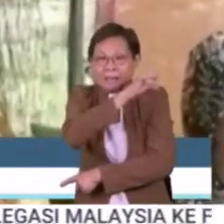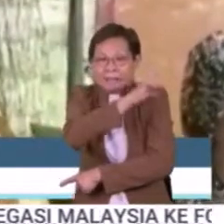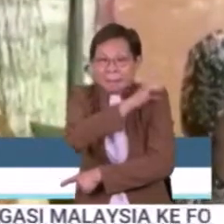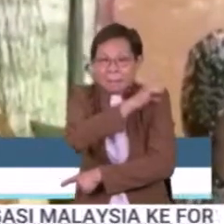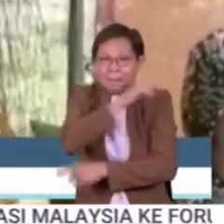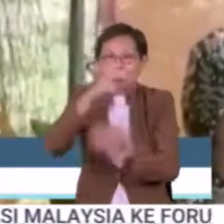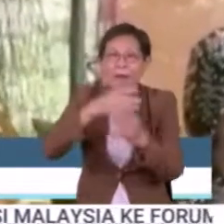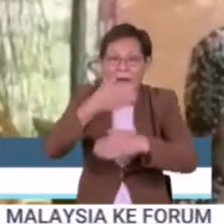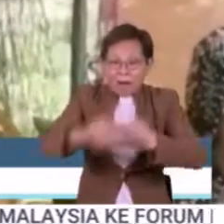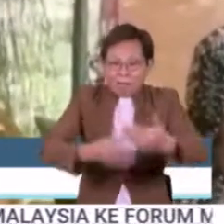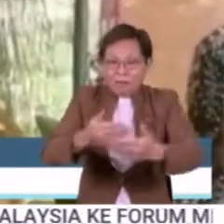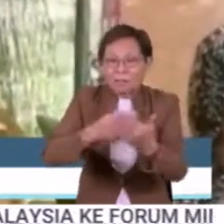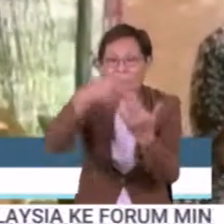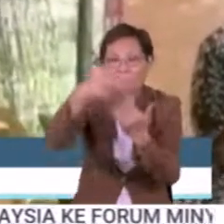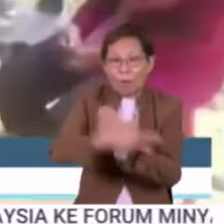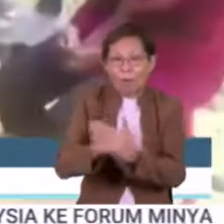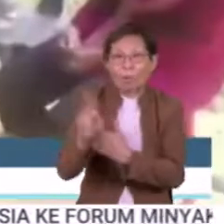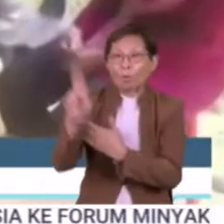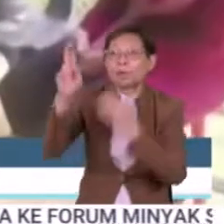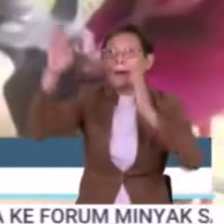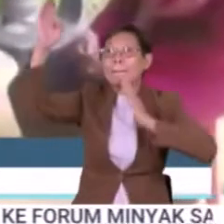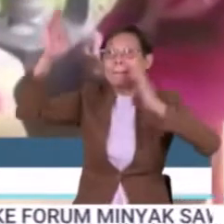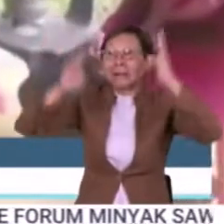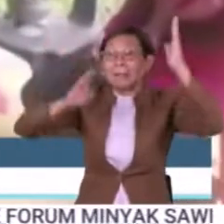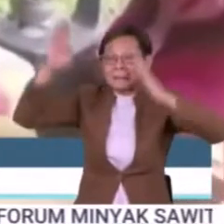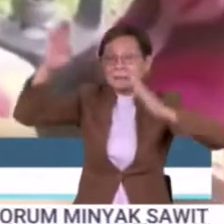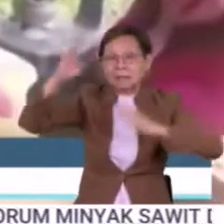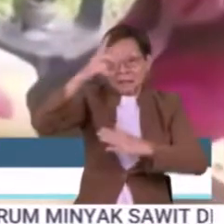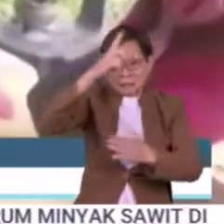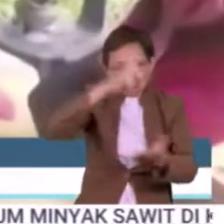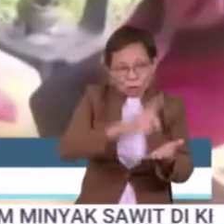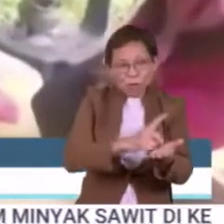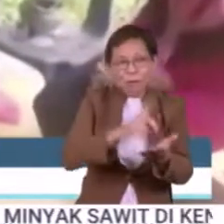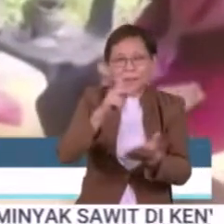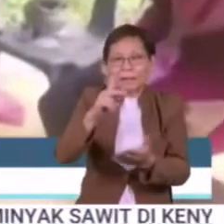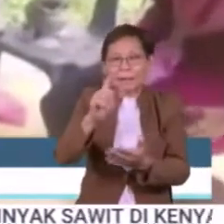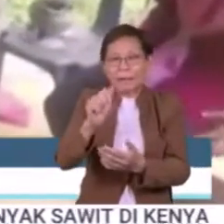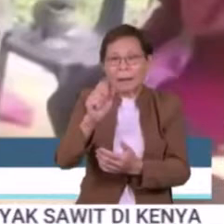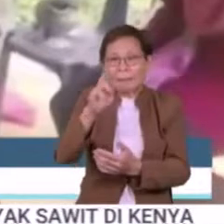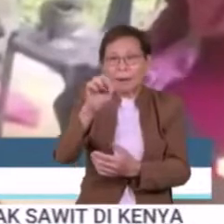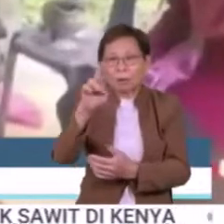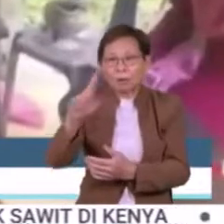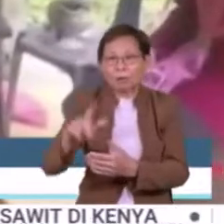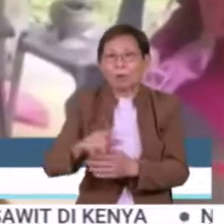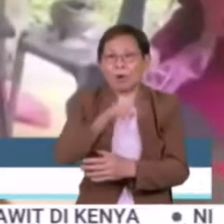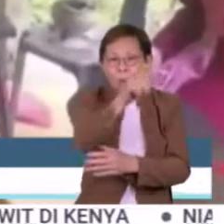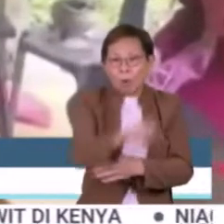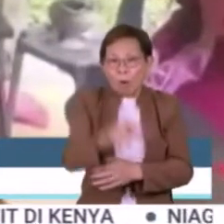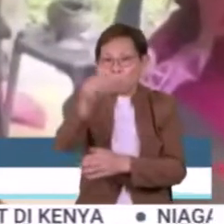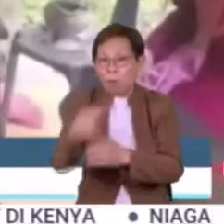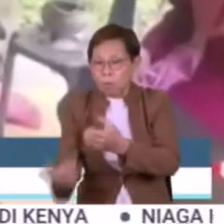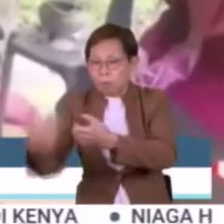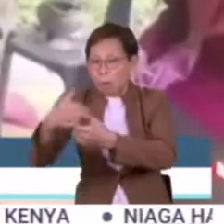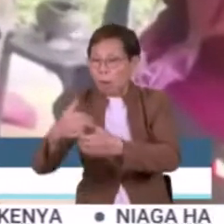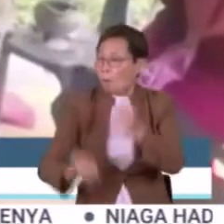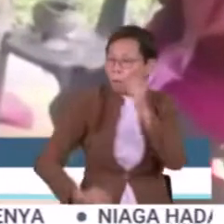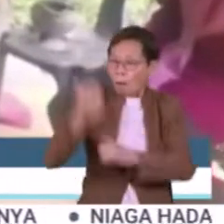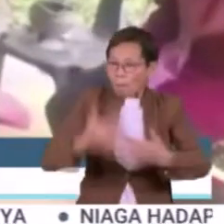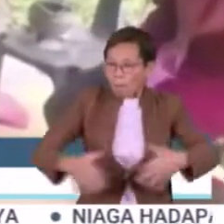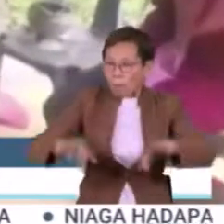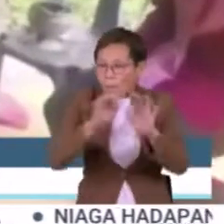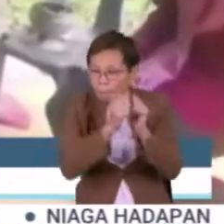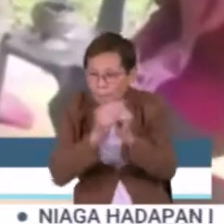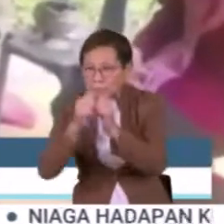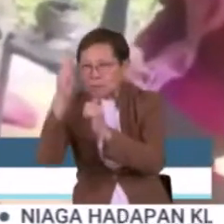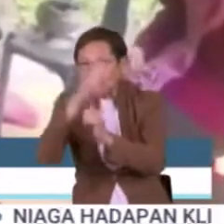Enhancement Program Universiti Utara Malaysia, Dr. Kamarul Azman Khamis berkata, pelibatan semua pihak amat penting untuk bersama-sama